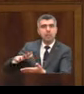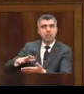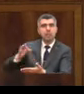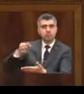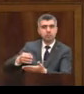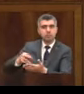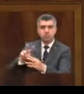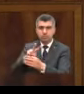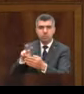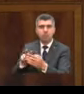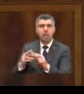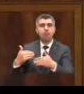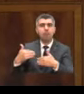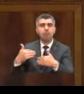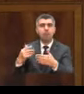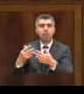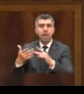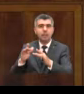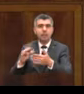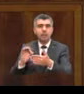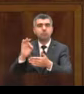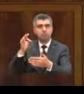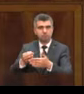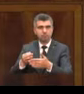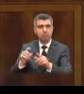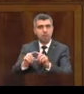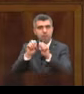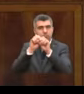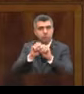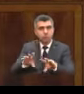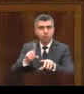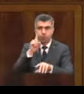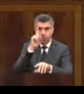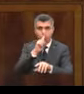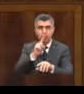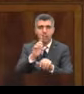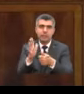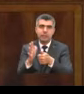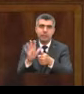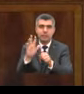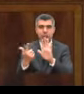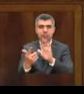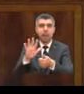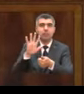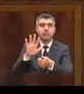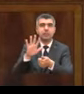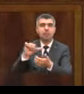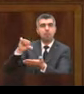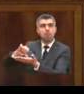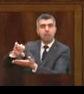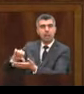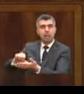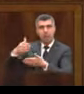المرحلة الأولية 46 مركز نموذجي، واليوم نحن نسعى إلى تعميم هذه المراكز في مختلف أقاليم المملكة، وطبعا هذه